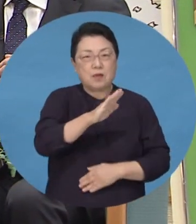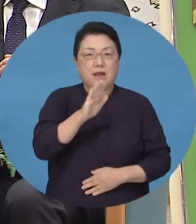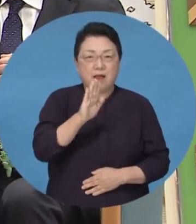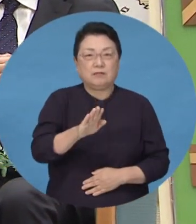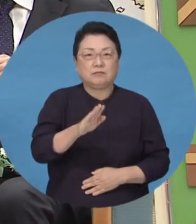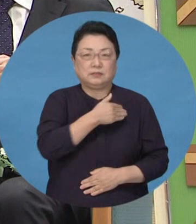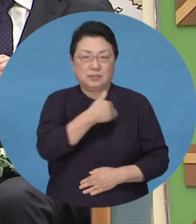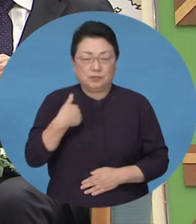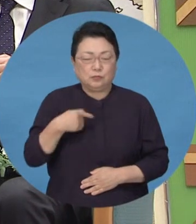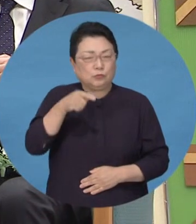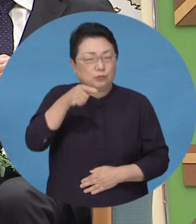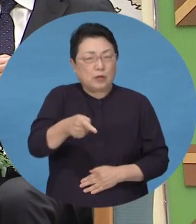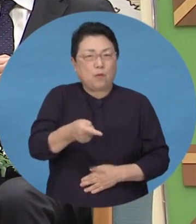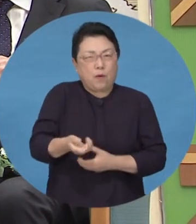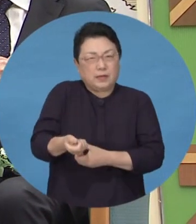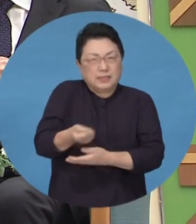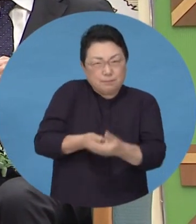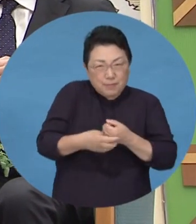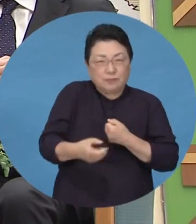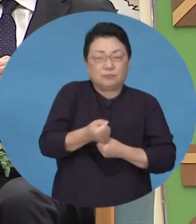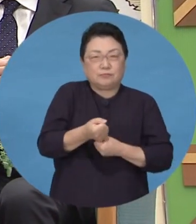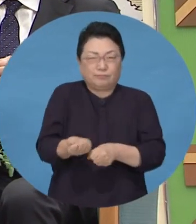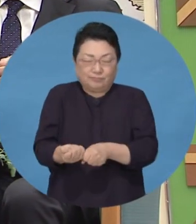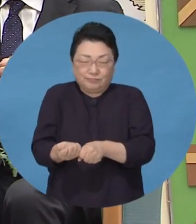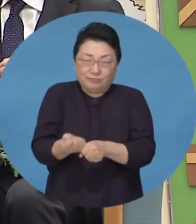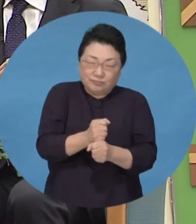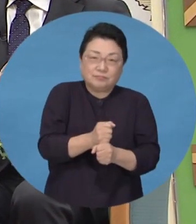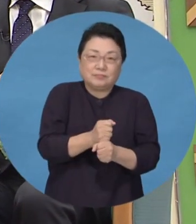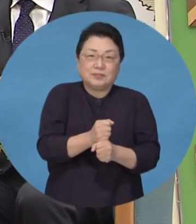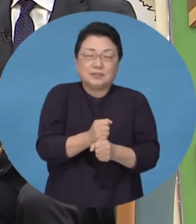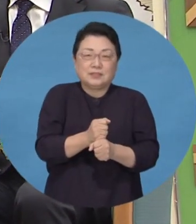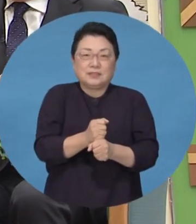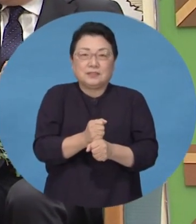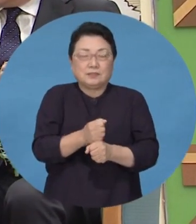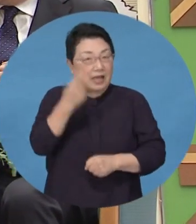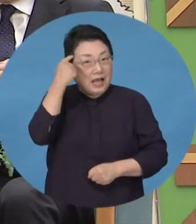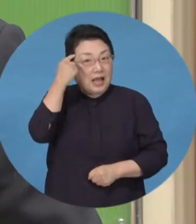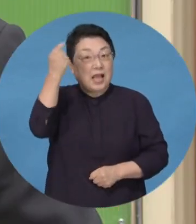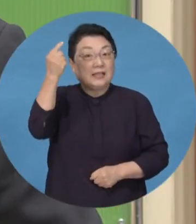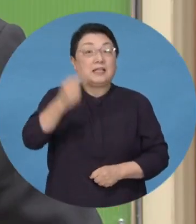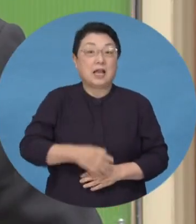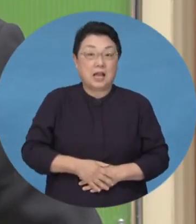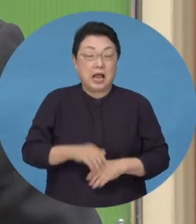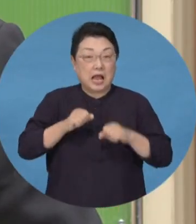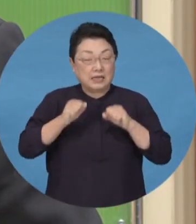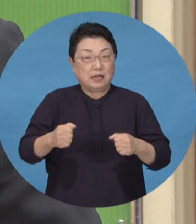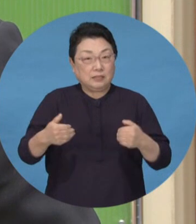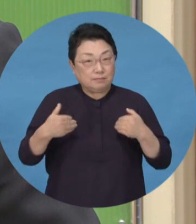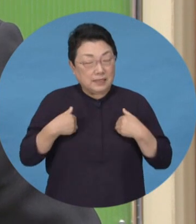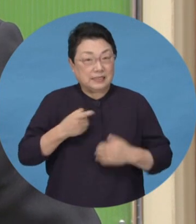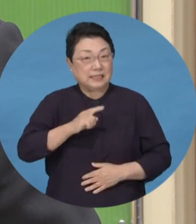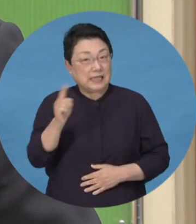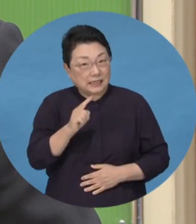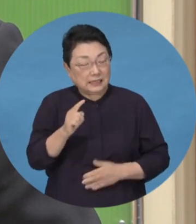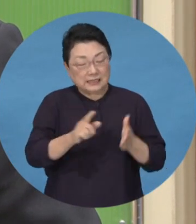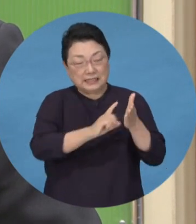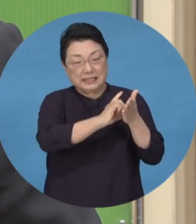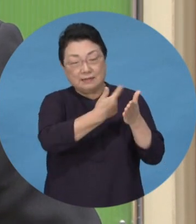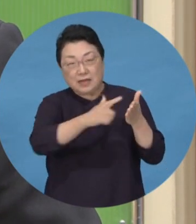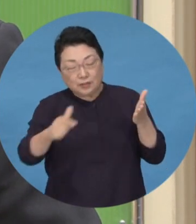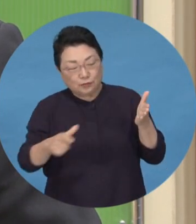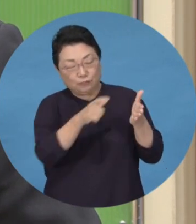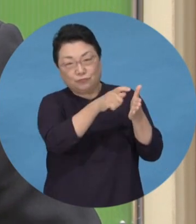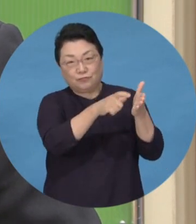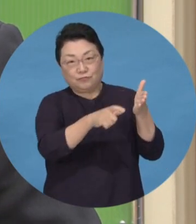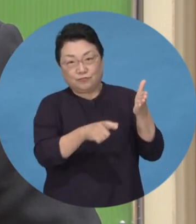引っ張り出すためんためのあのさまざまなアイディアというかやるべきことをメニューを並べ